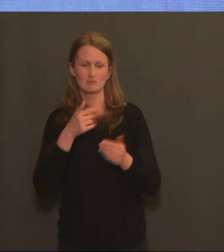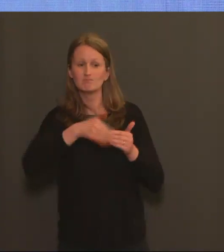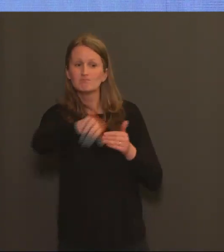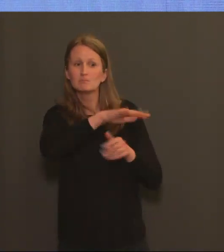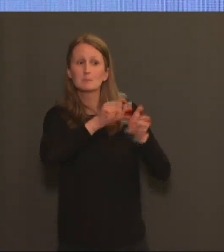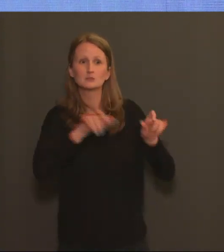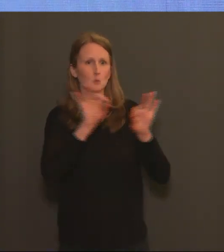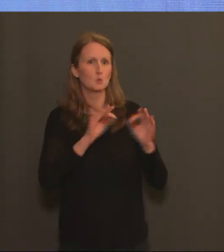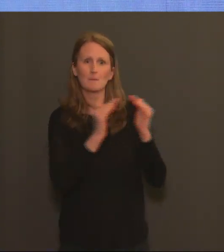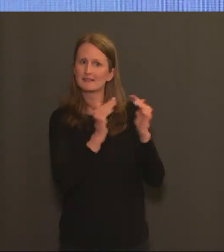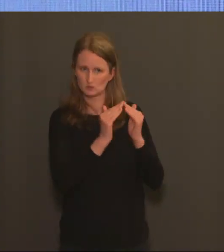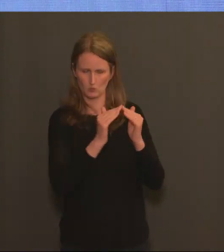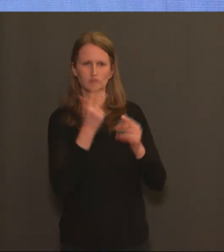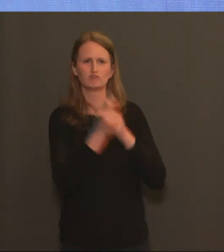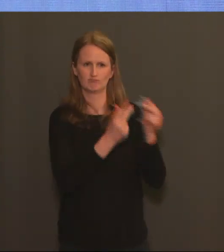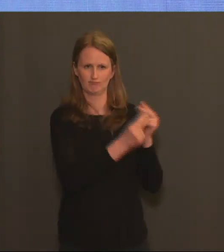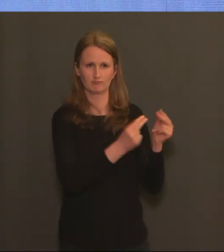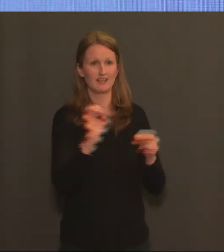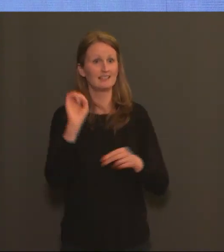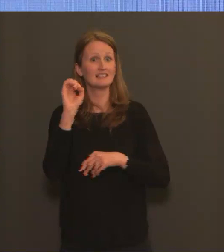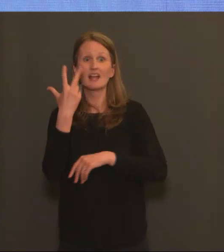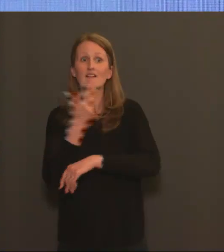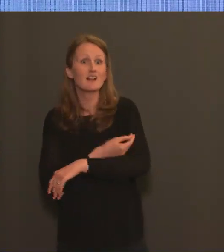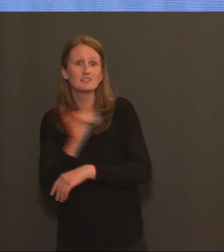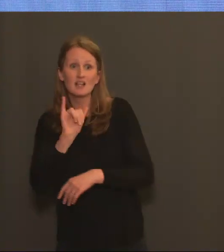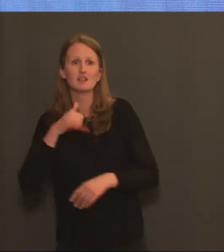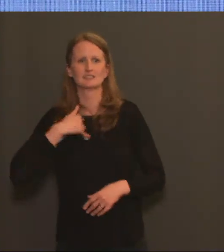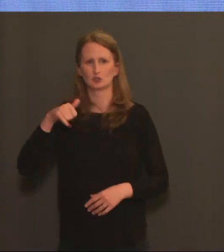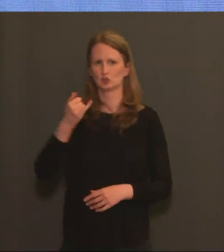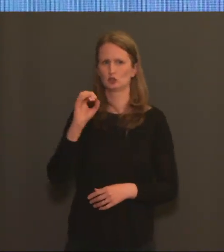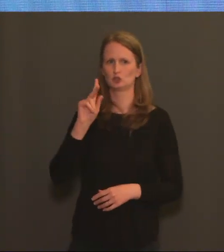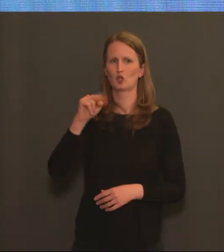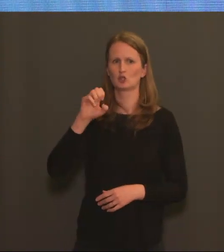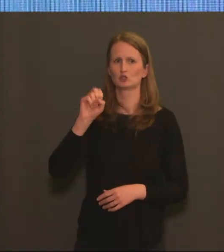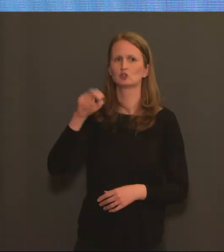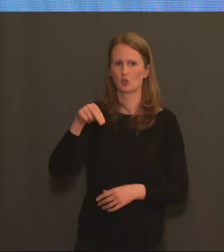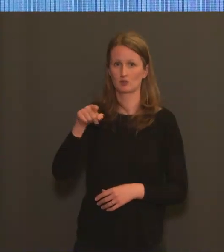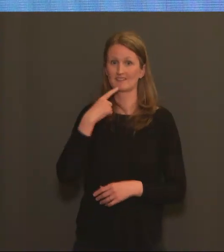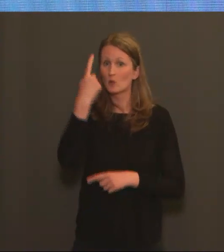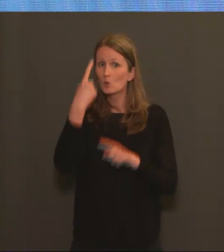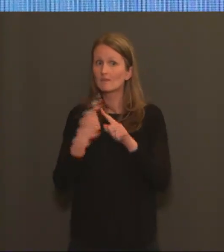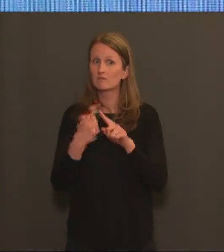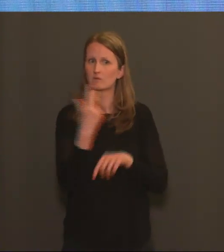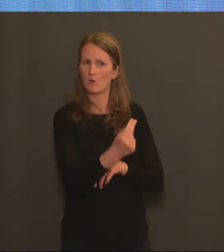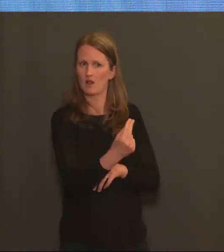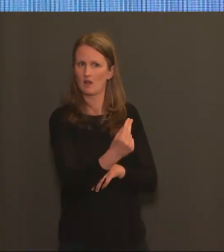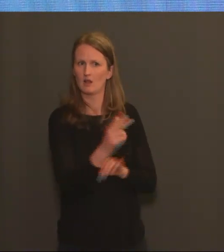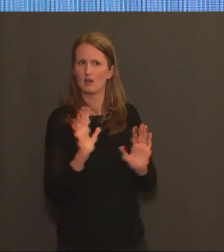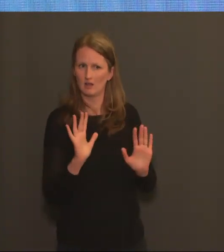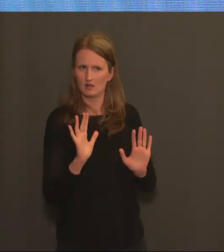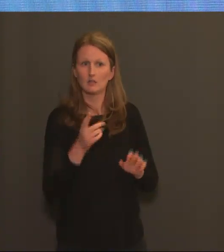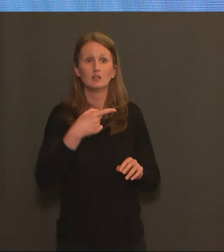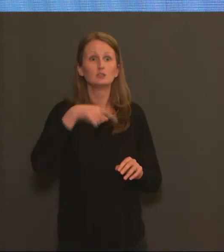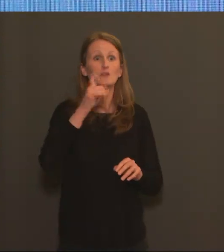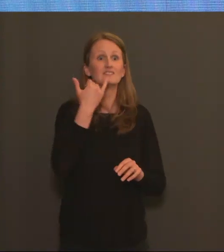vaccin Johnson & Johnson, sauf si elles sont liées à une structure d'accueil. C'est donc moins une